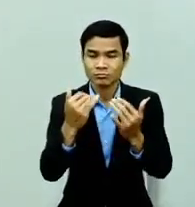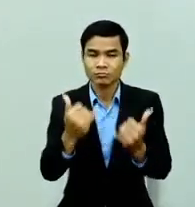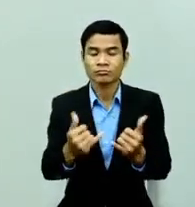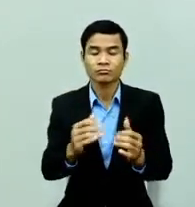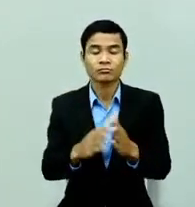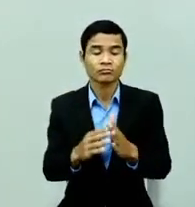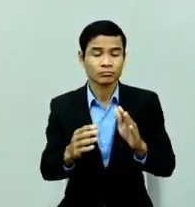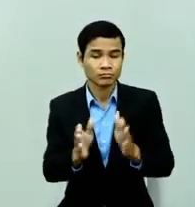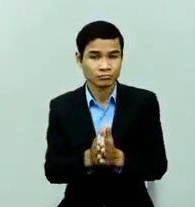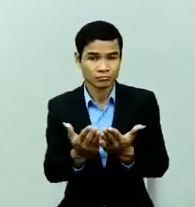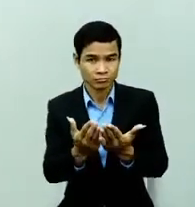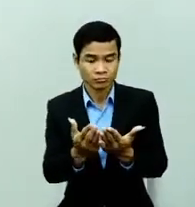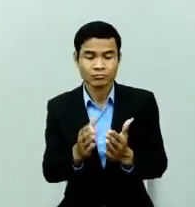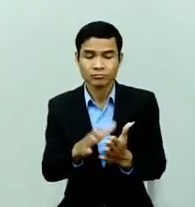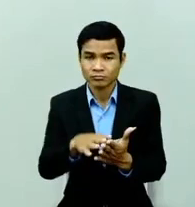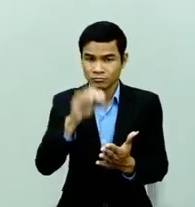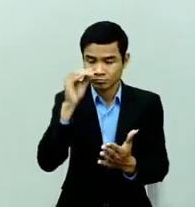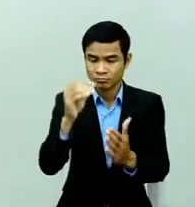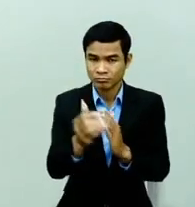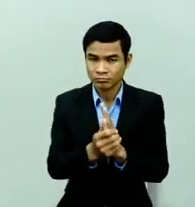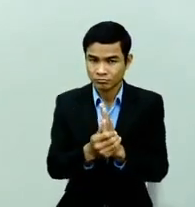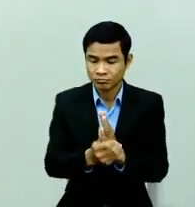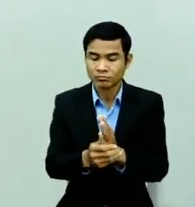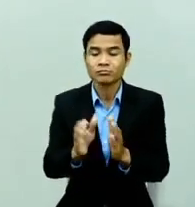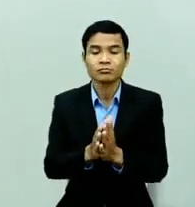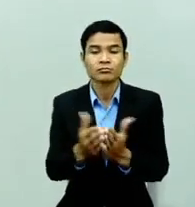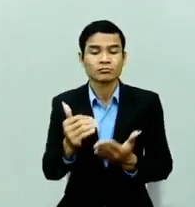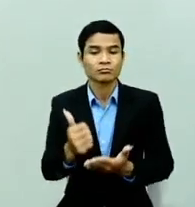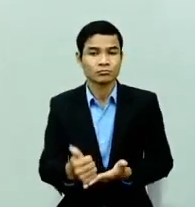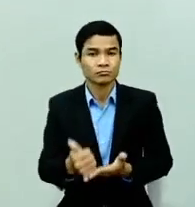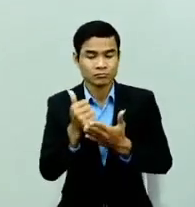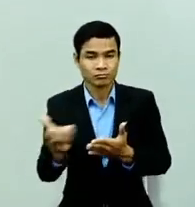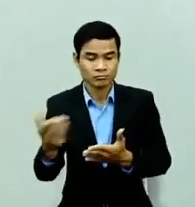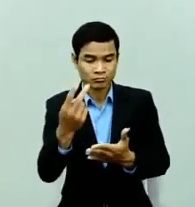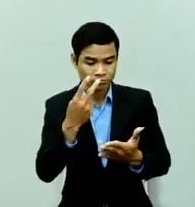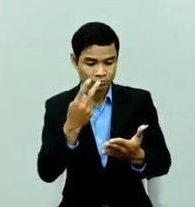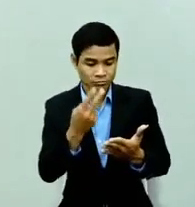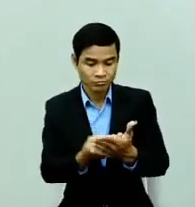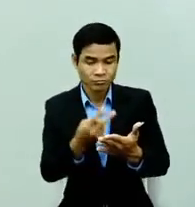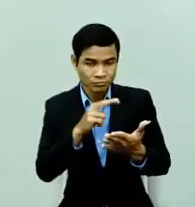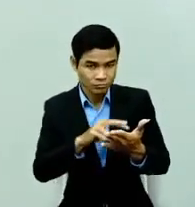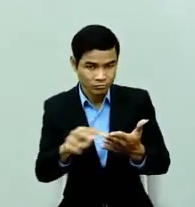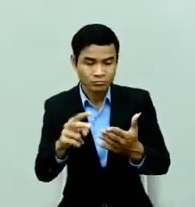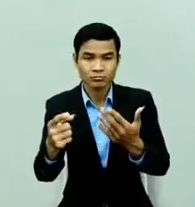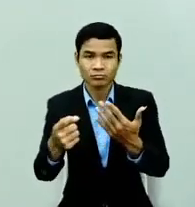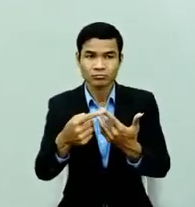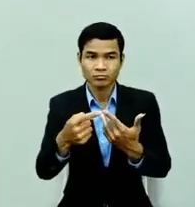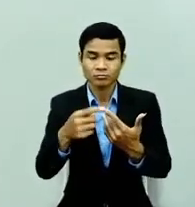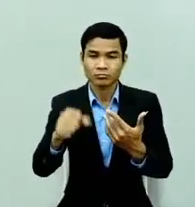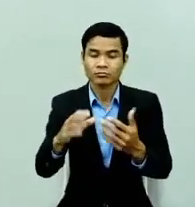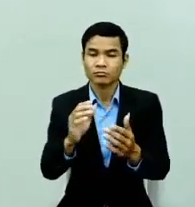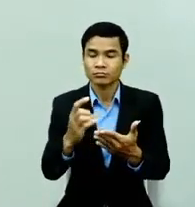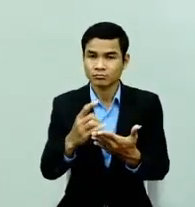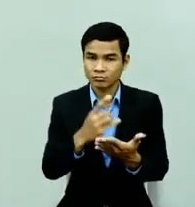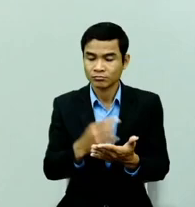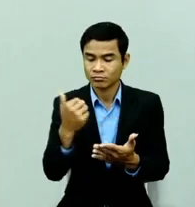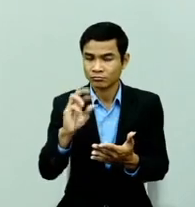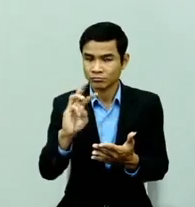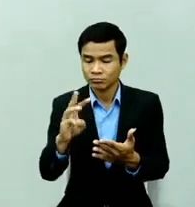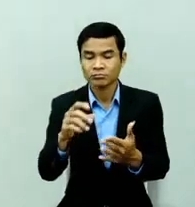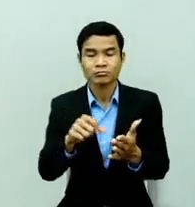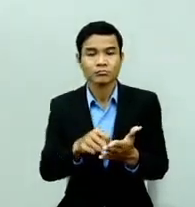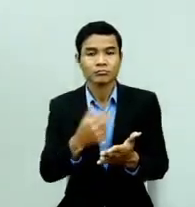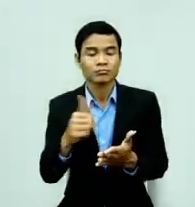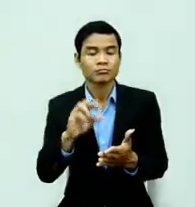នកូនលើកសិភៅសិក្សាគោនិងសិភៅជំនួយចាកូនរកមើលស្រអោះណាសិភៅសិក្សាគោគឺនៅមេរៀនទី3ទំព័រ